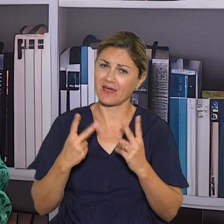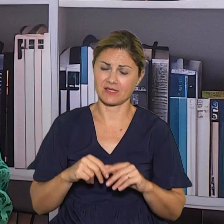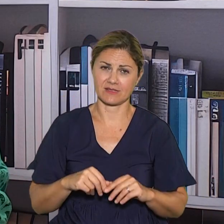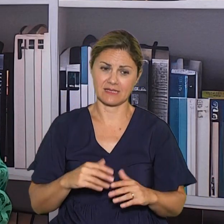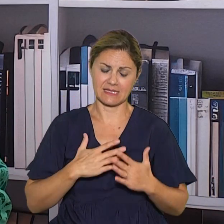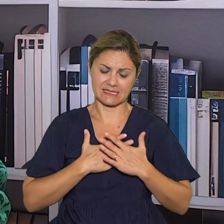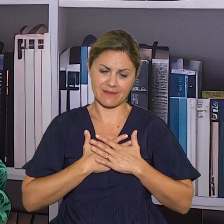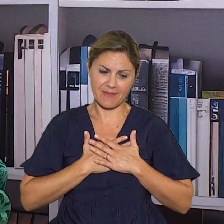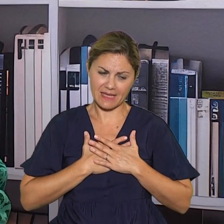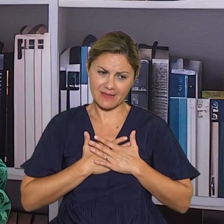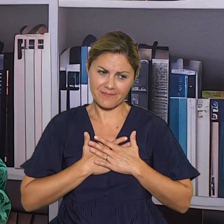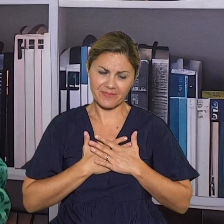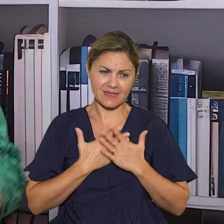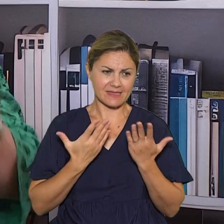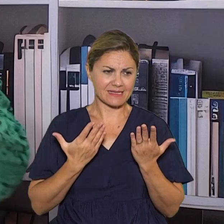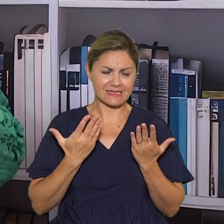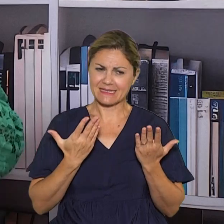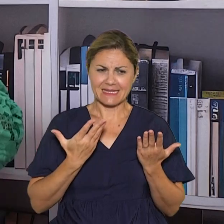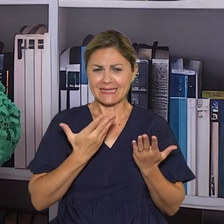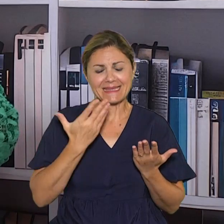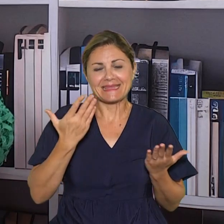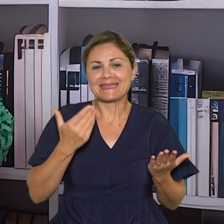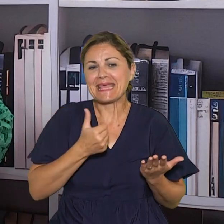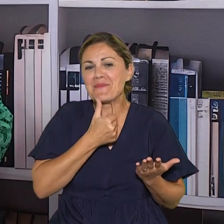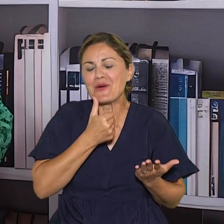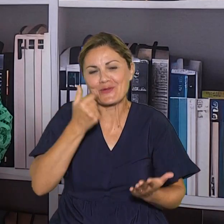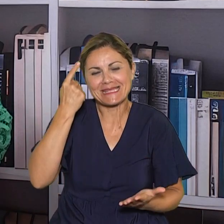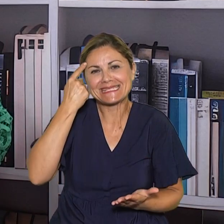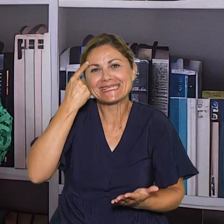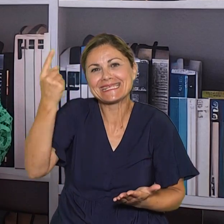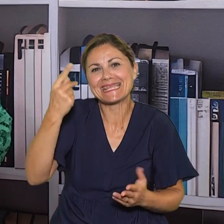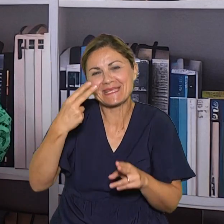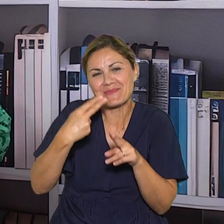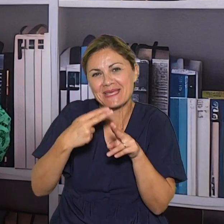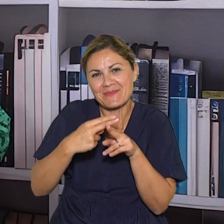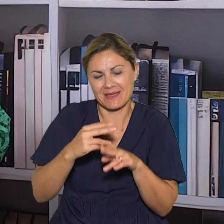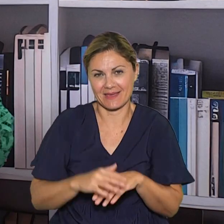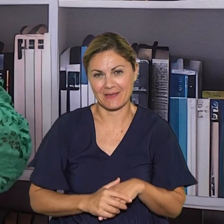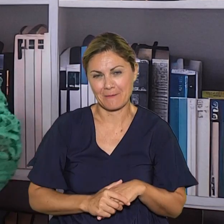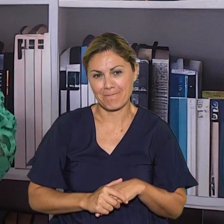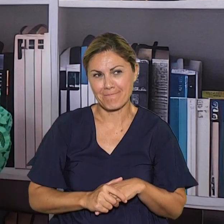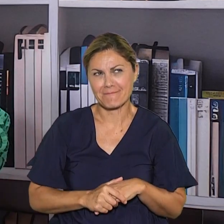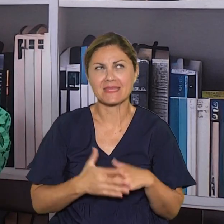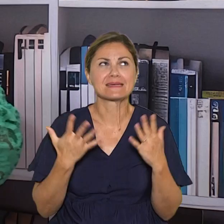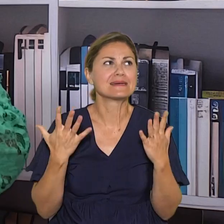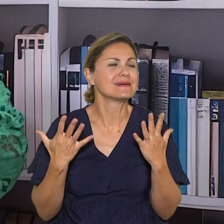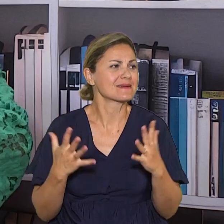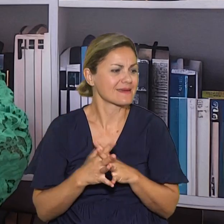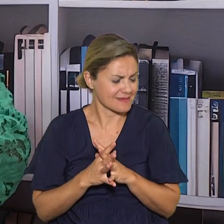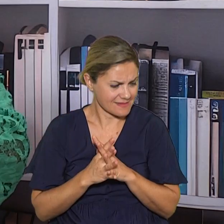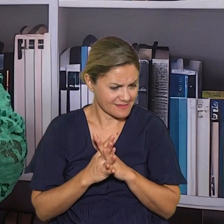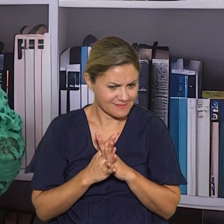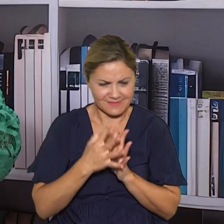Najbolji autor, sad ja ne mogu se sad na jedan put, ima ih toliko u glavi. Pročitala sam uglavnom i jako, jako puno. Koji mi je